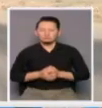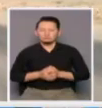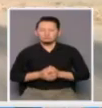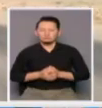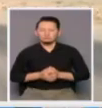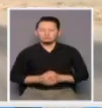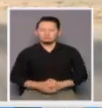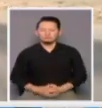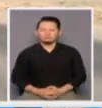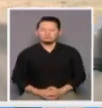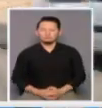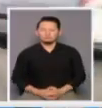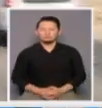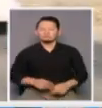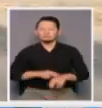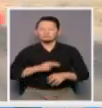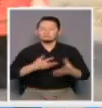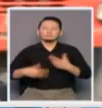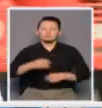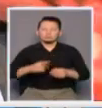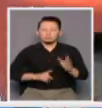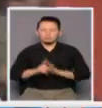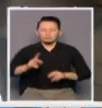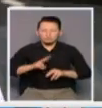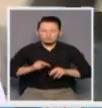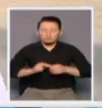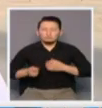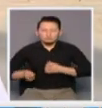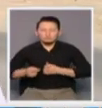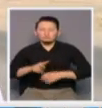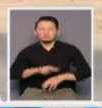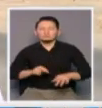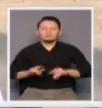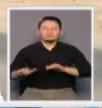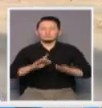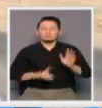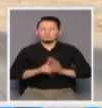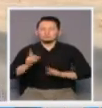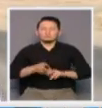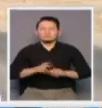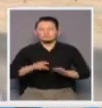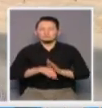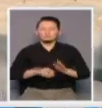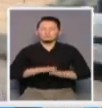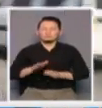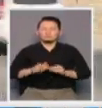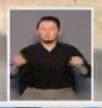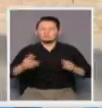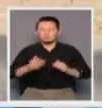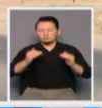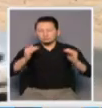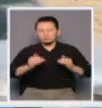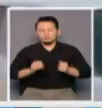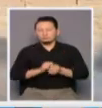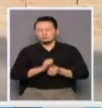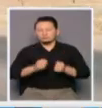В целях реализации налоговой базы совместно с сотрудниками полиции проводим рейдовые мероприятия. По сравнению с прошлым годом отмечается снижение